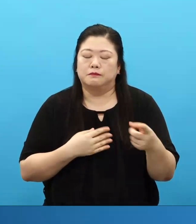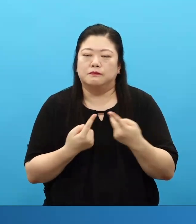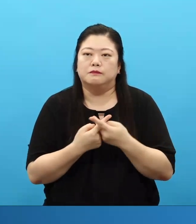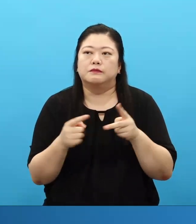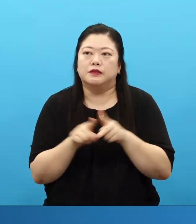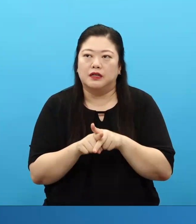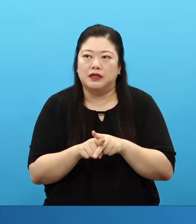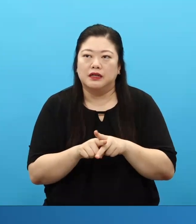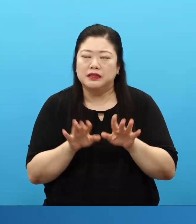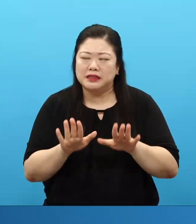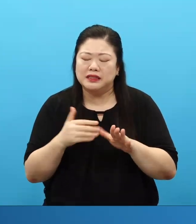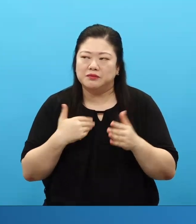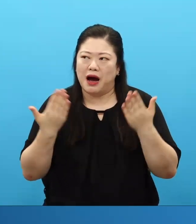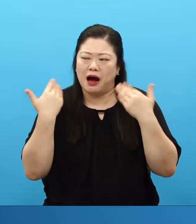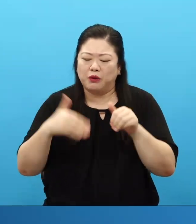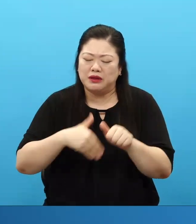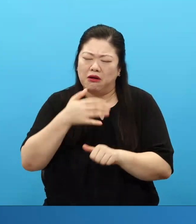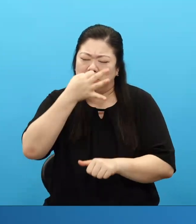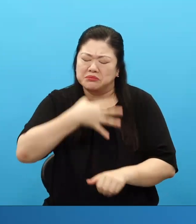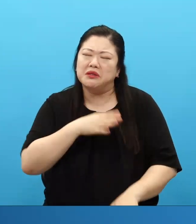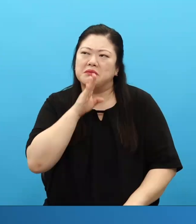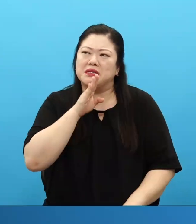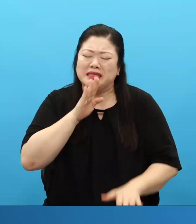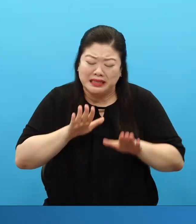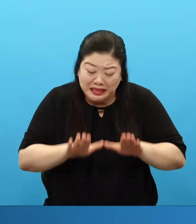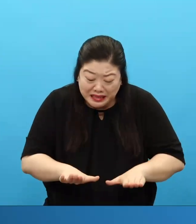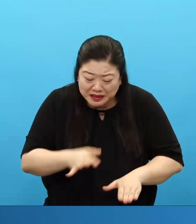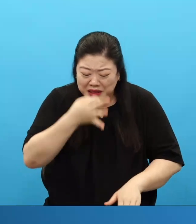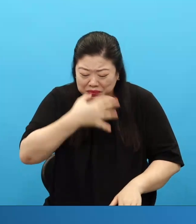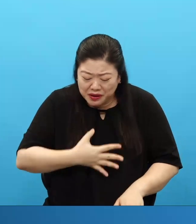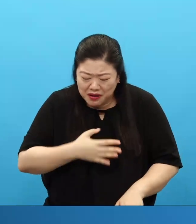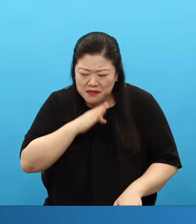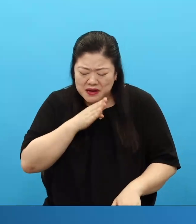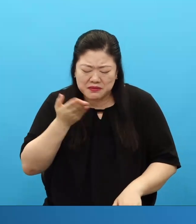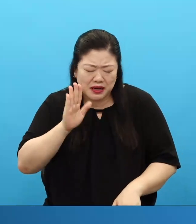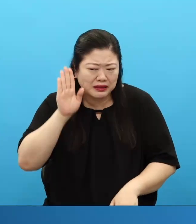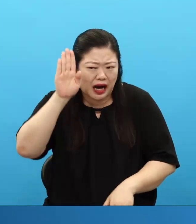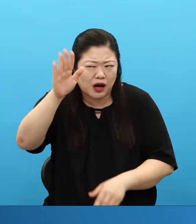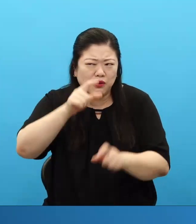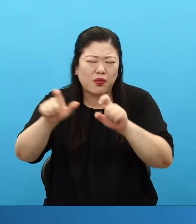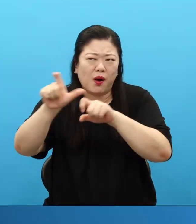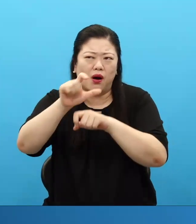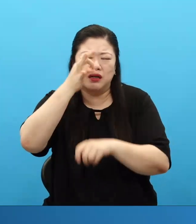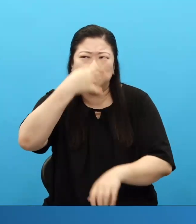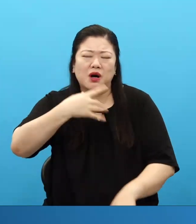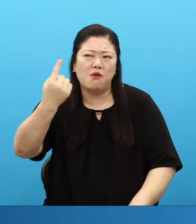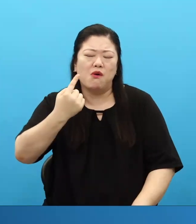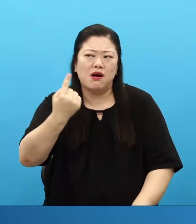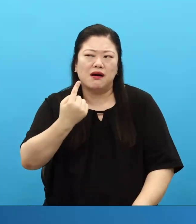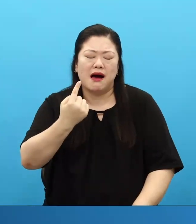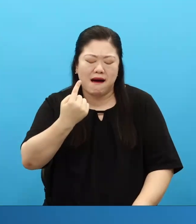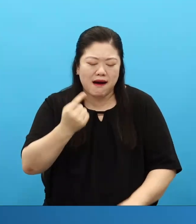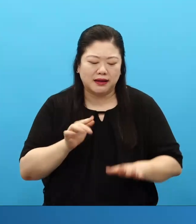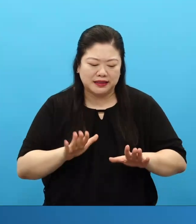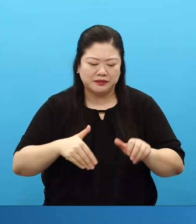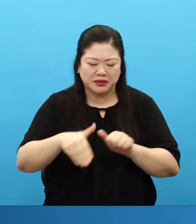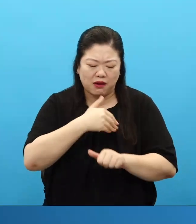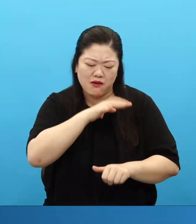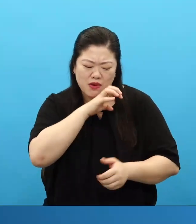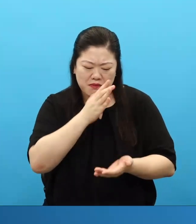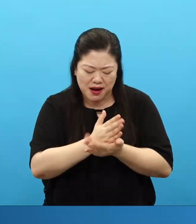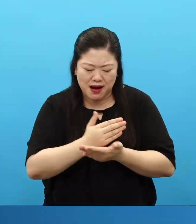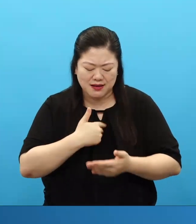돼. I need to overcome this. 여기서 답 찾고 힘을 얻어야 돼. That's where I have to gain my answer and gain strength. 그래서 막 전혀 기독교인들 힘 없으면